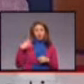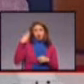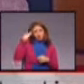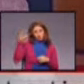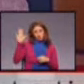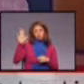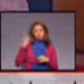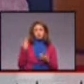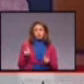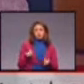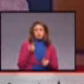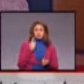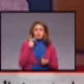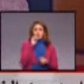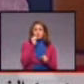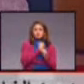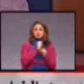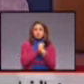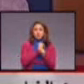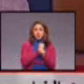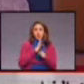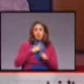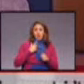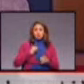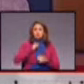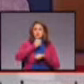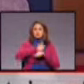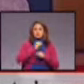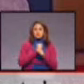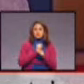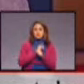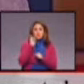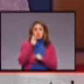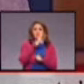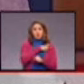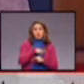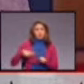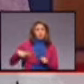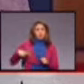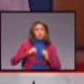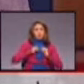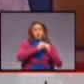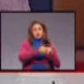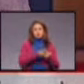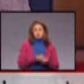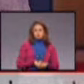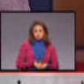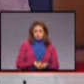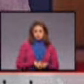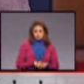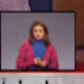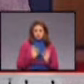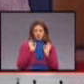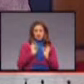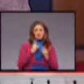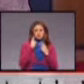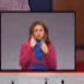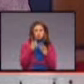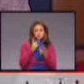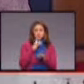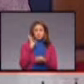ومستنيها انها تعينه وتوظف وقرر ان هو يبدا مشواره بنفسه وهي بسمه امل تعالوا